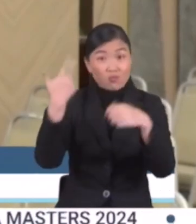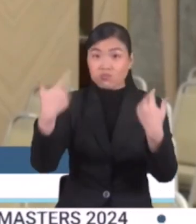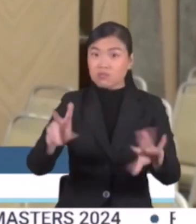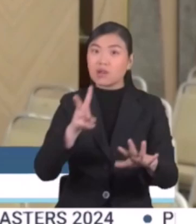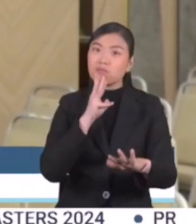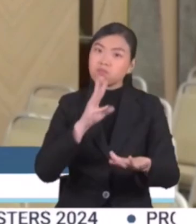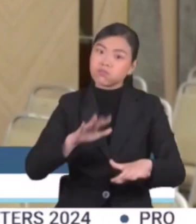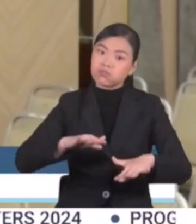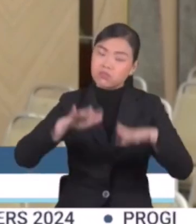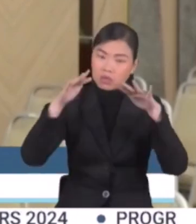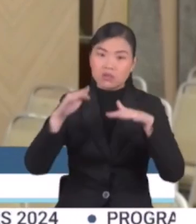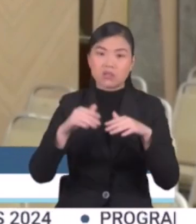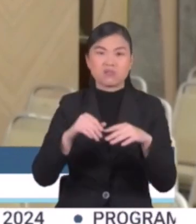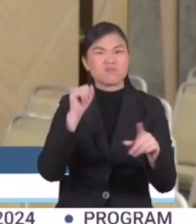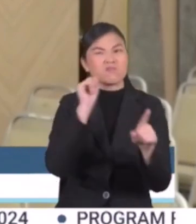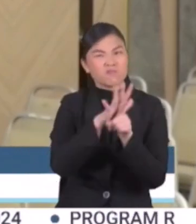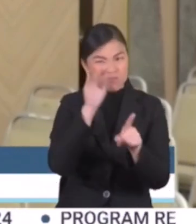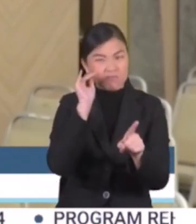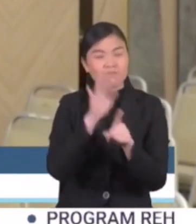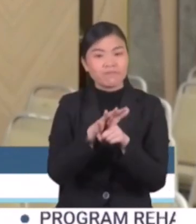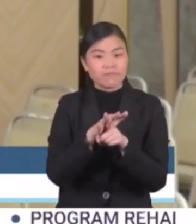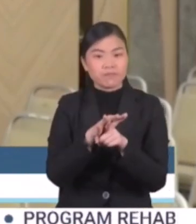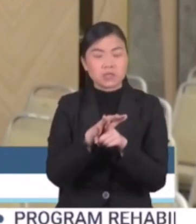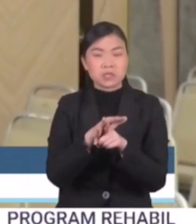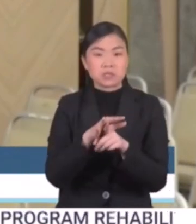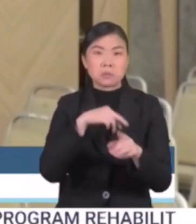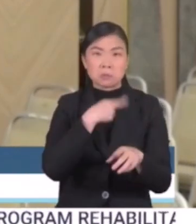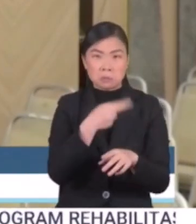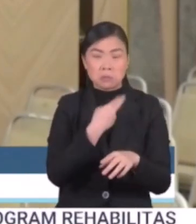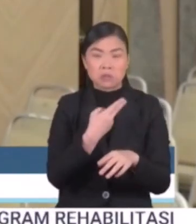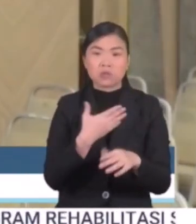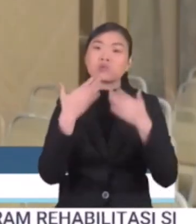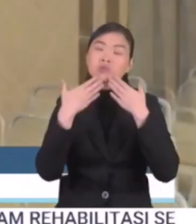meningkat jadi dengan sikit sebanyak dengan bantuan terima